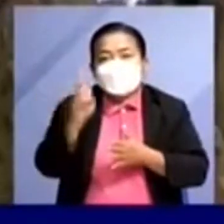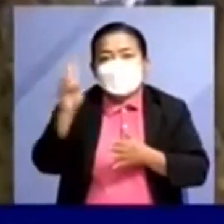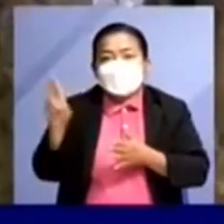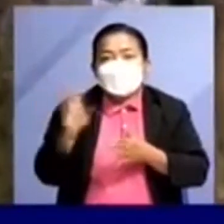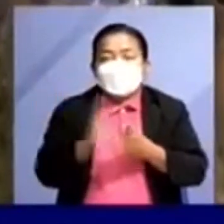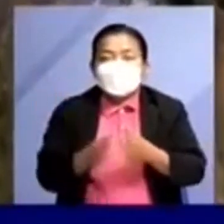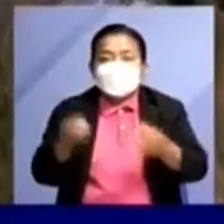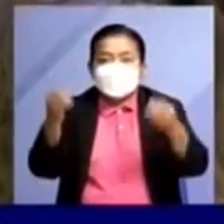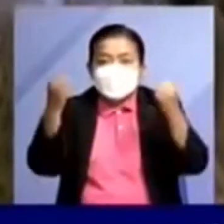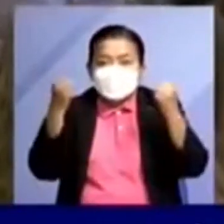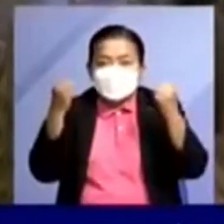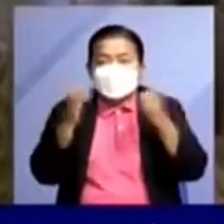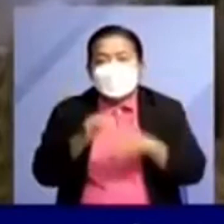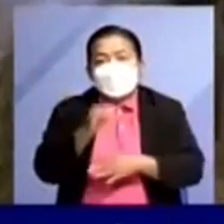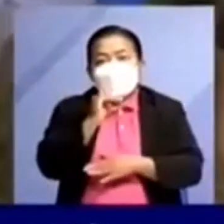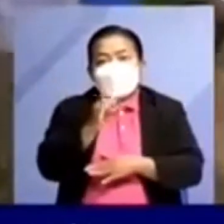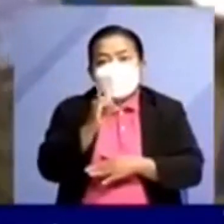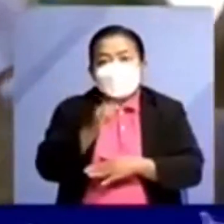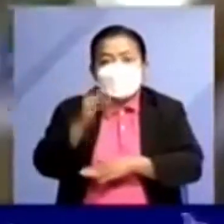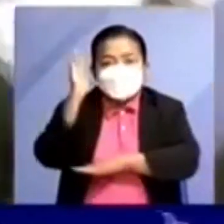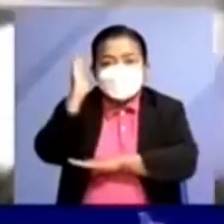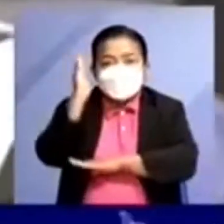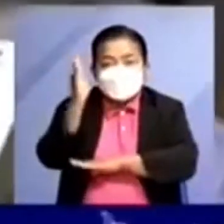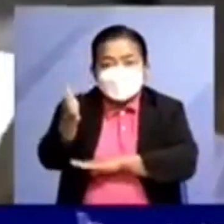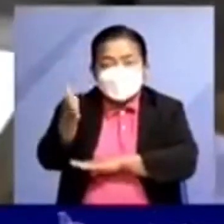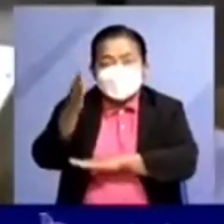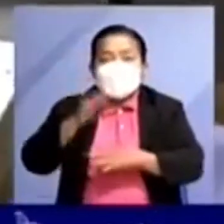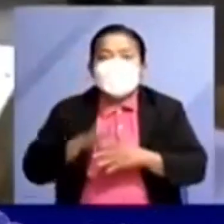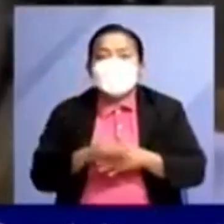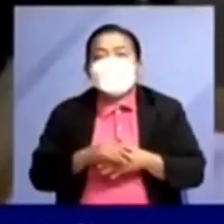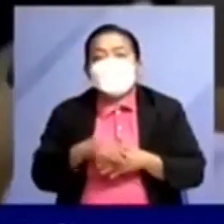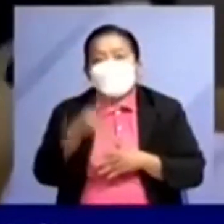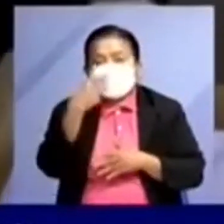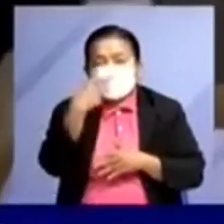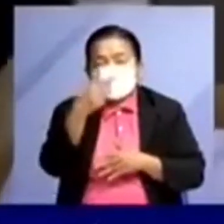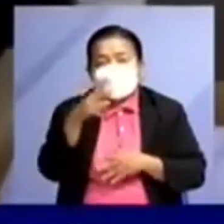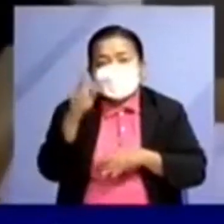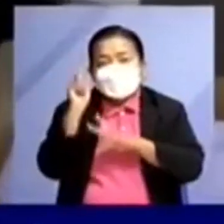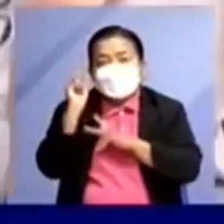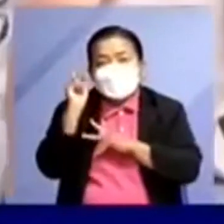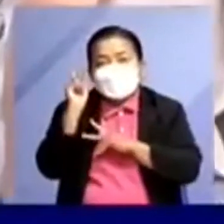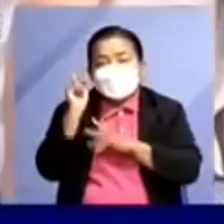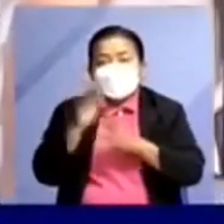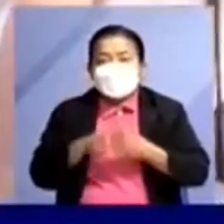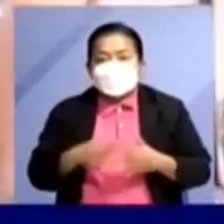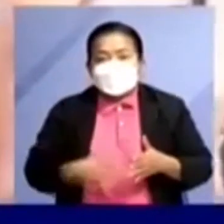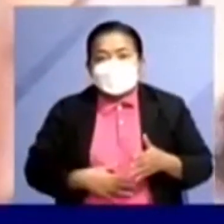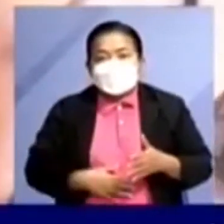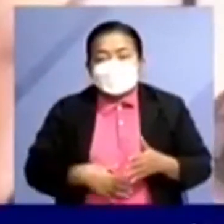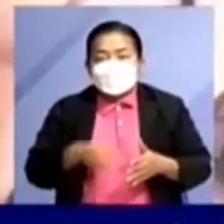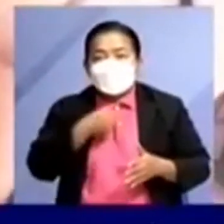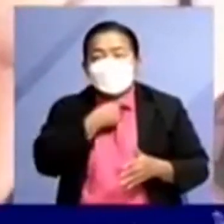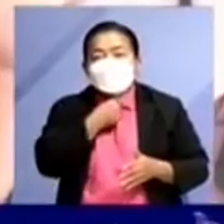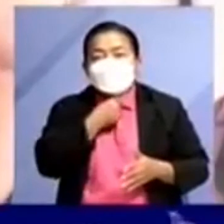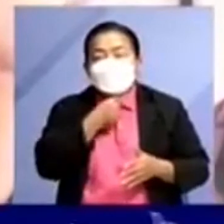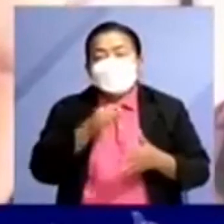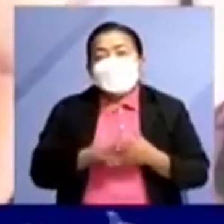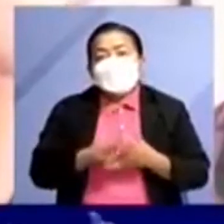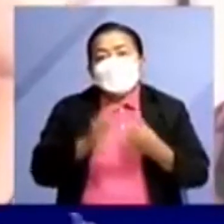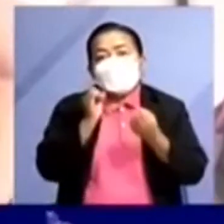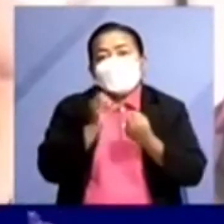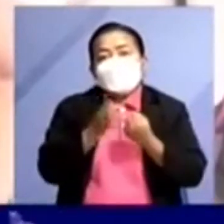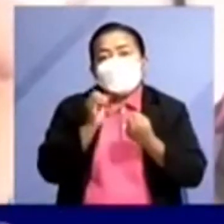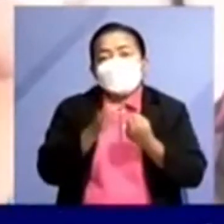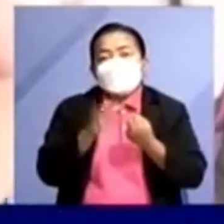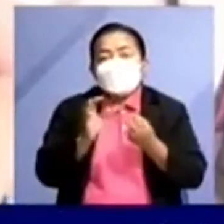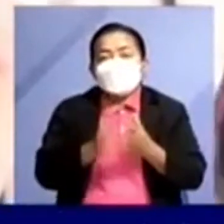อย่างเข้มงวดและจริงจังต่อไปด้วยนะฮะ เห็นจากข่าวนี้แล้วคุณตอนนี้ดิฉันท้องร้องแล้วตอนนี้ผลไม้